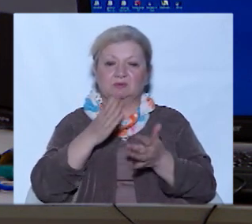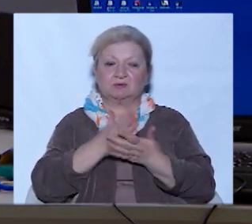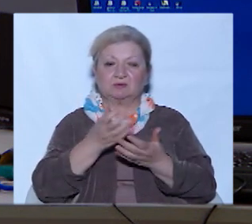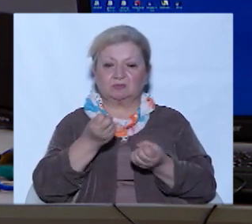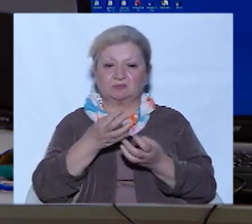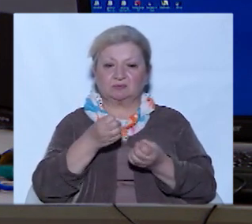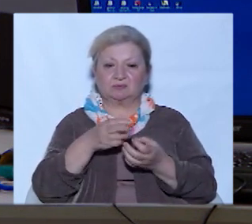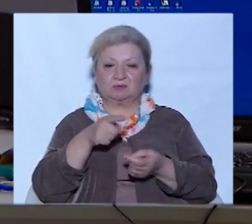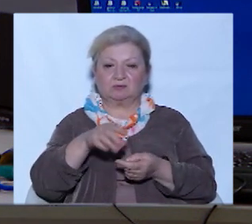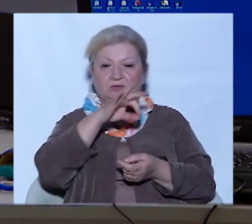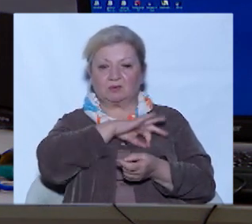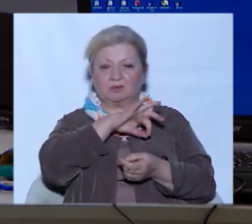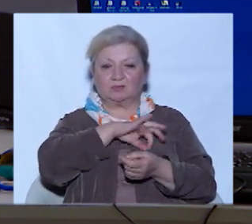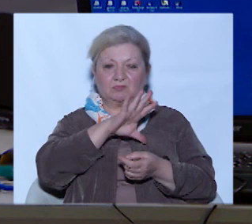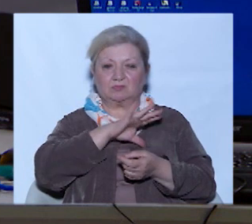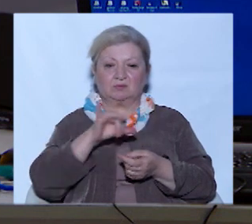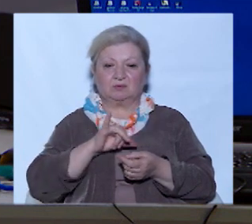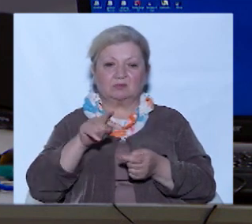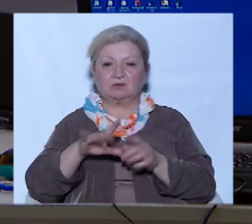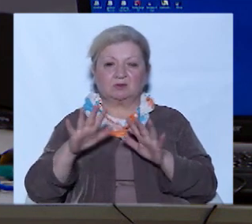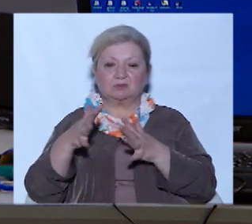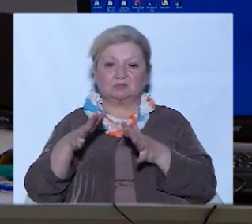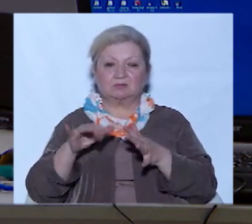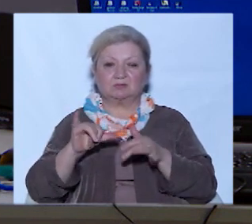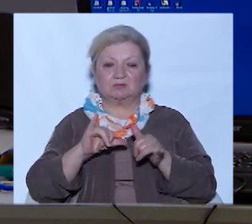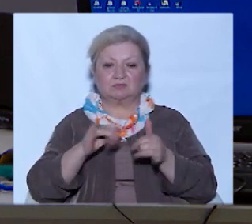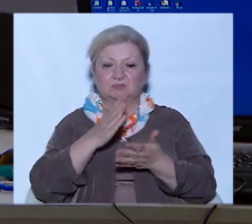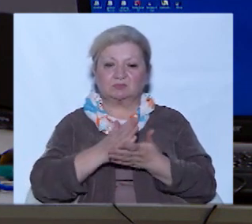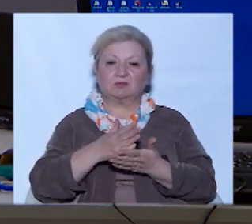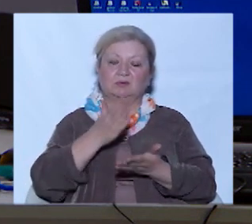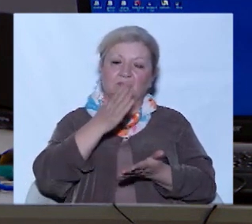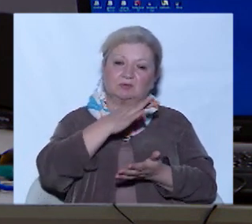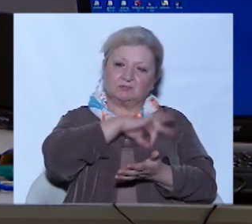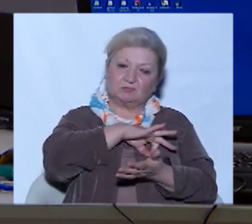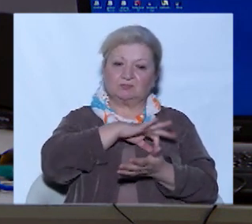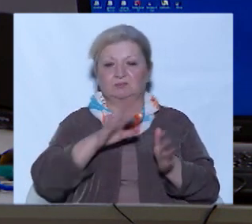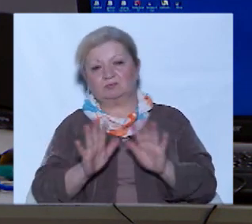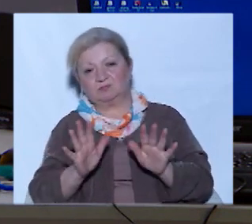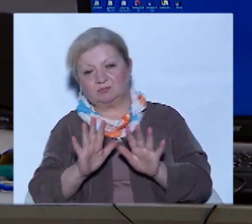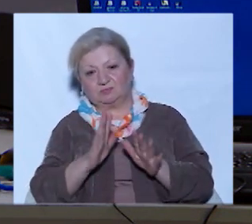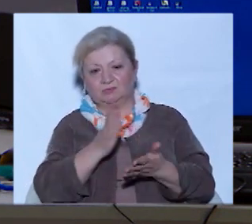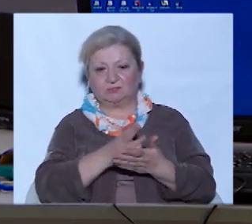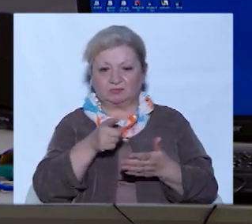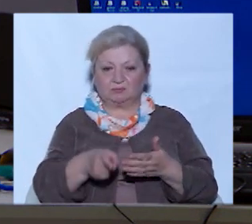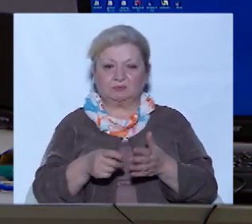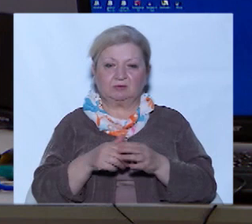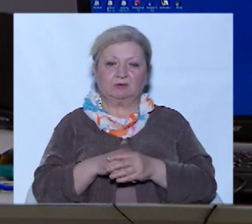კიდევ გამოყენებული ეს მოვლენა? სად ხდება? ვიყენებთ თუ არა მას ჩვენ?